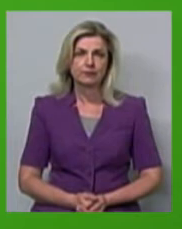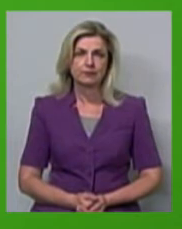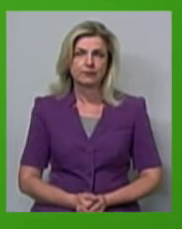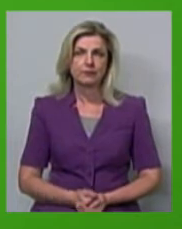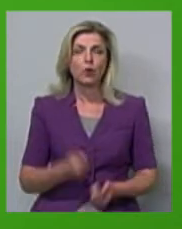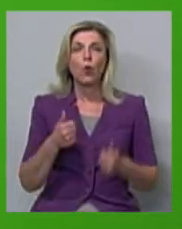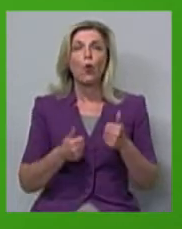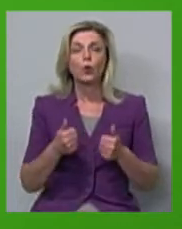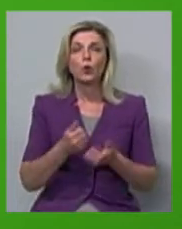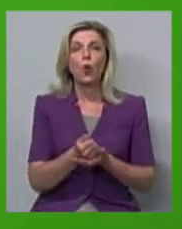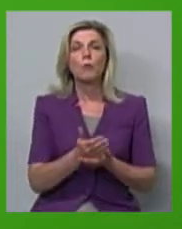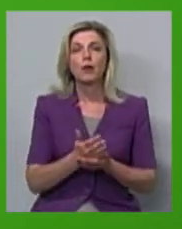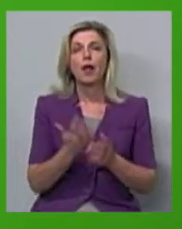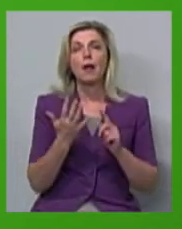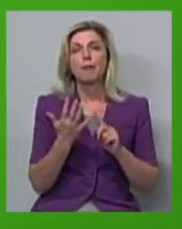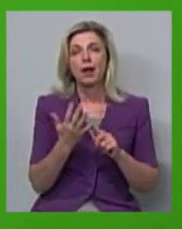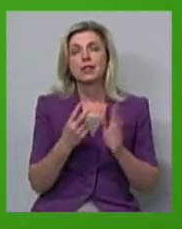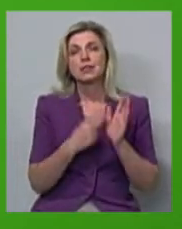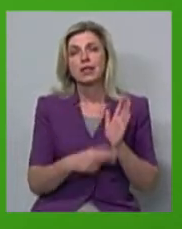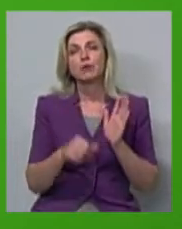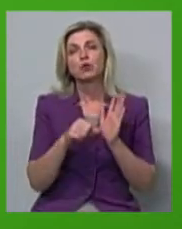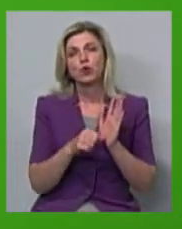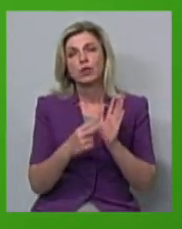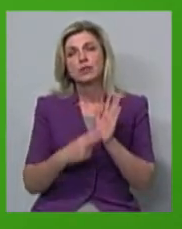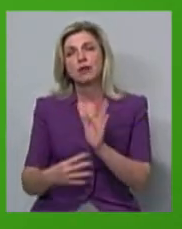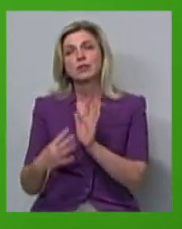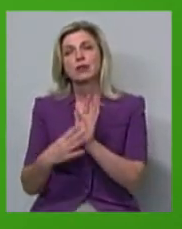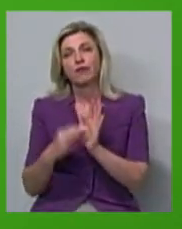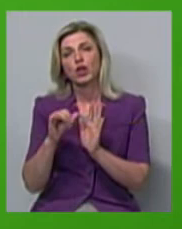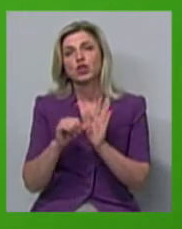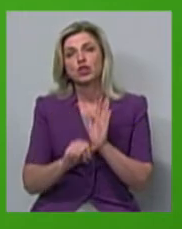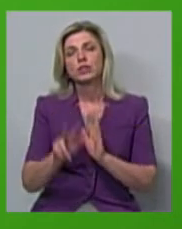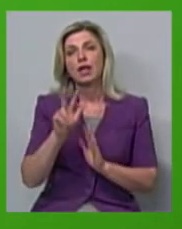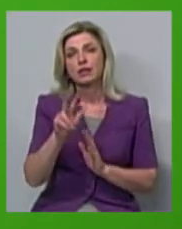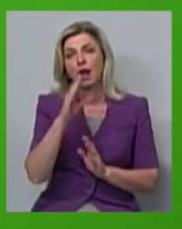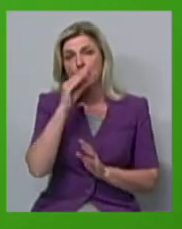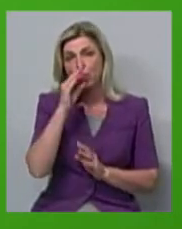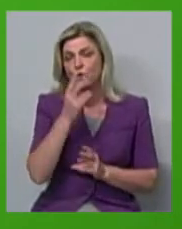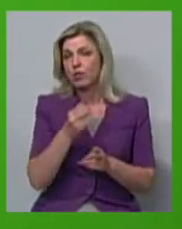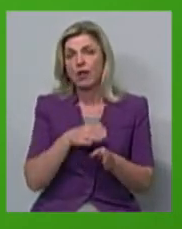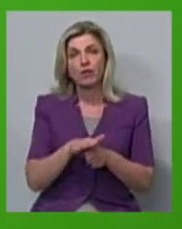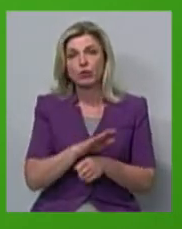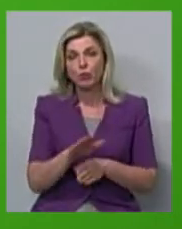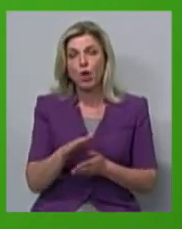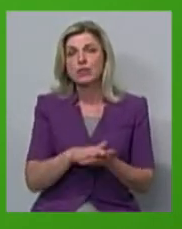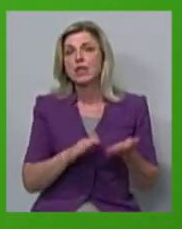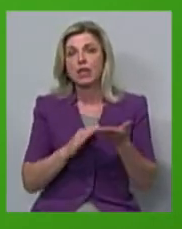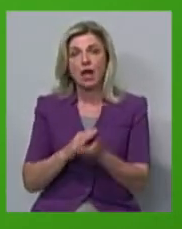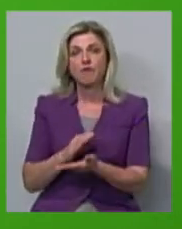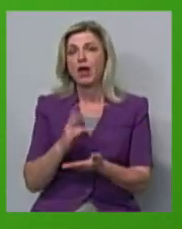Конкурс на обслуговування 5-го, 76-го, 79-го та 63-го маршрутів не відбувся. Заявки не подала